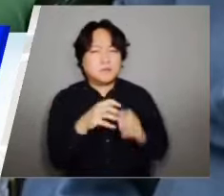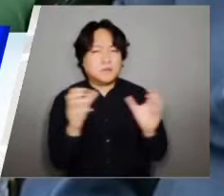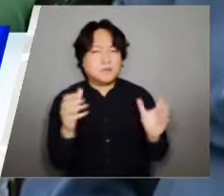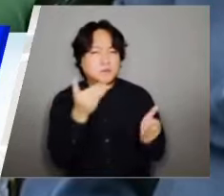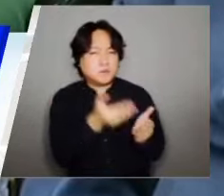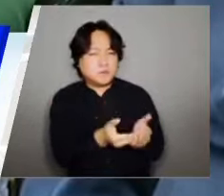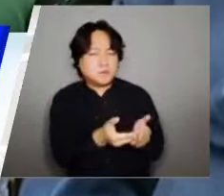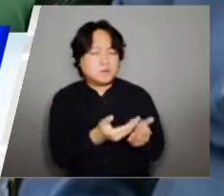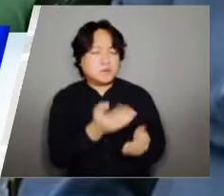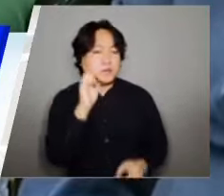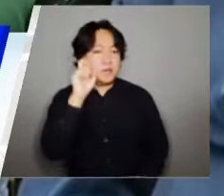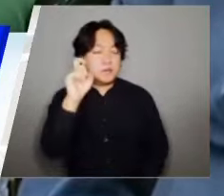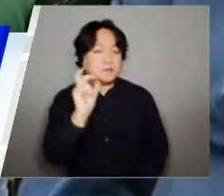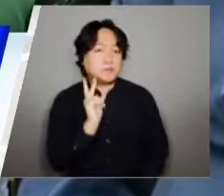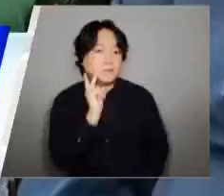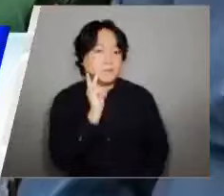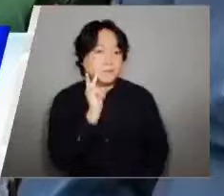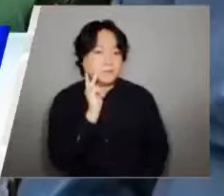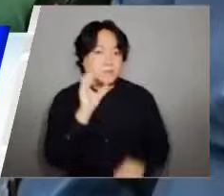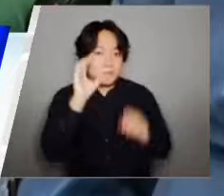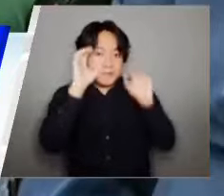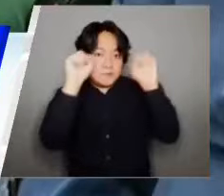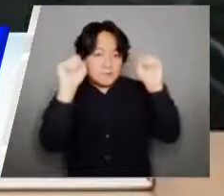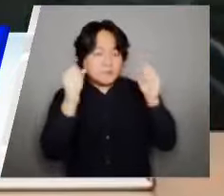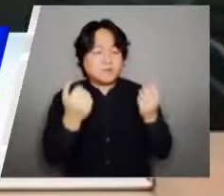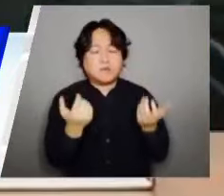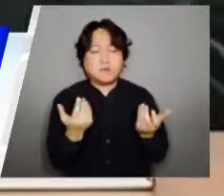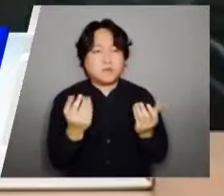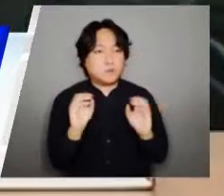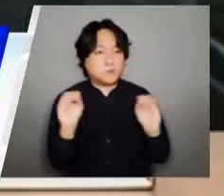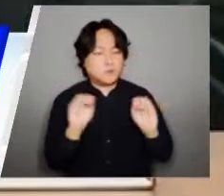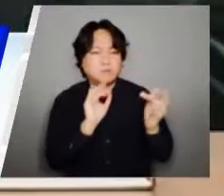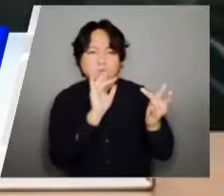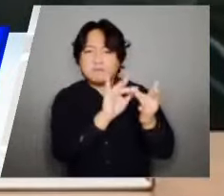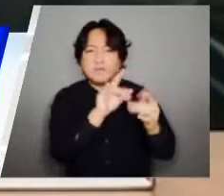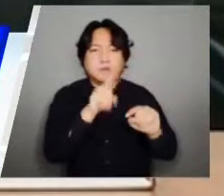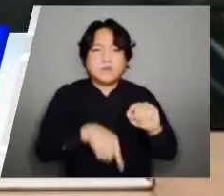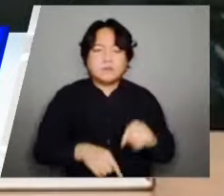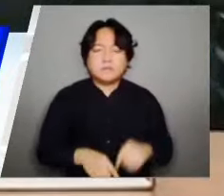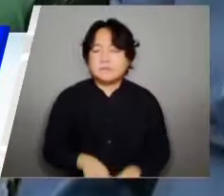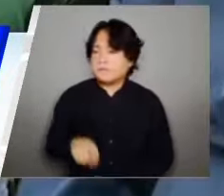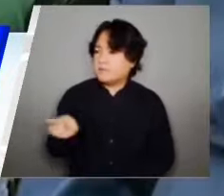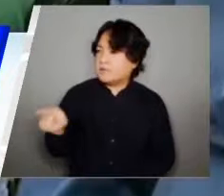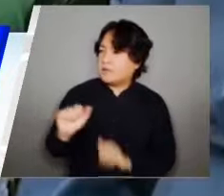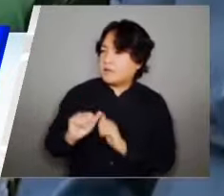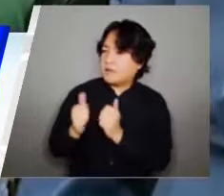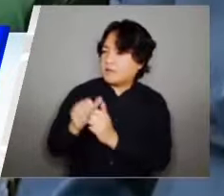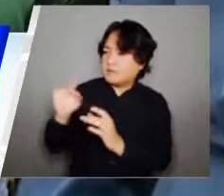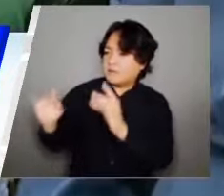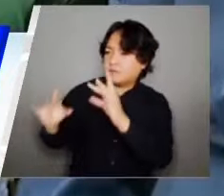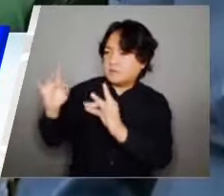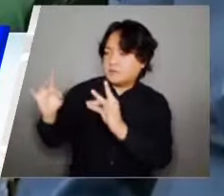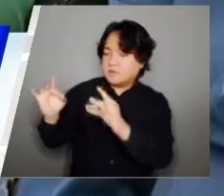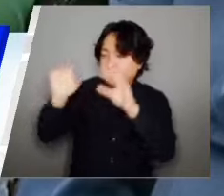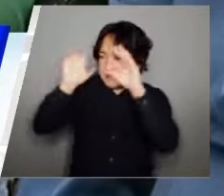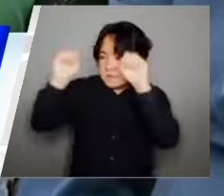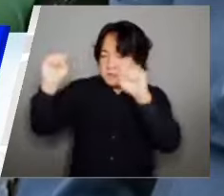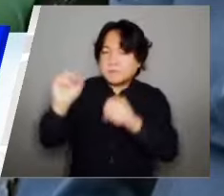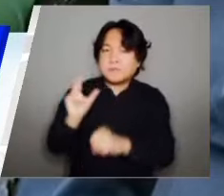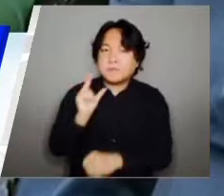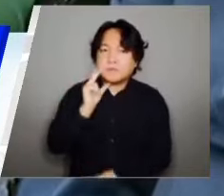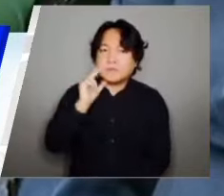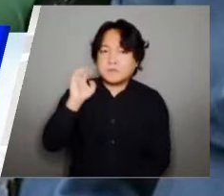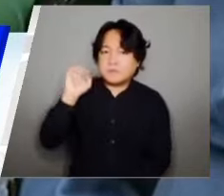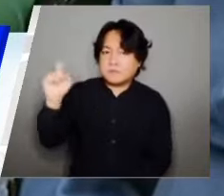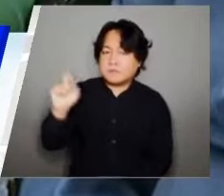President Duterte and I don't have contact with him Paano niyo nakilala si dating presidente former President Duterte He